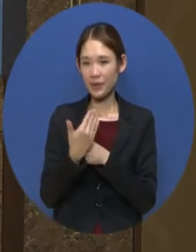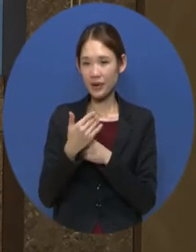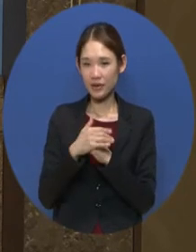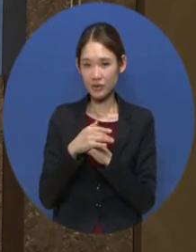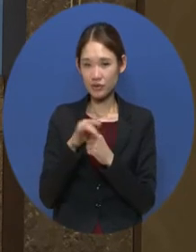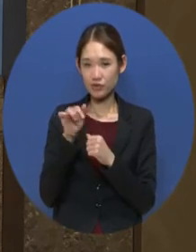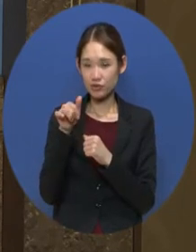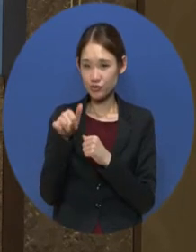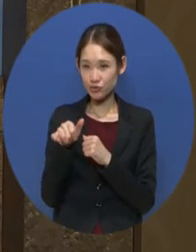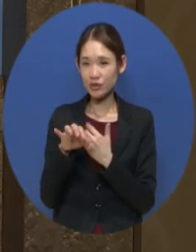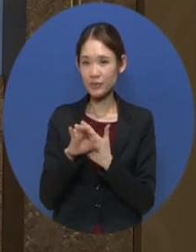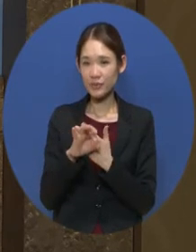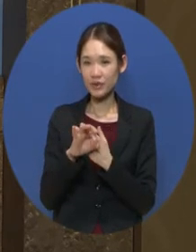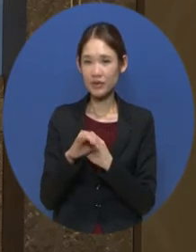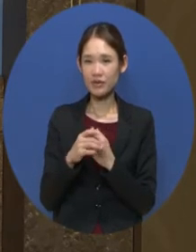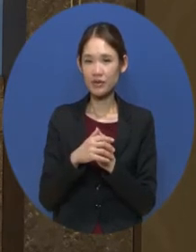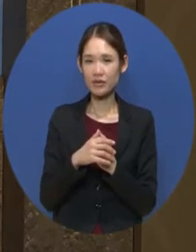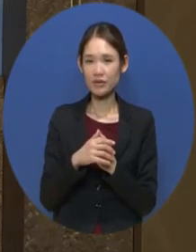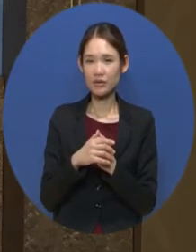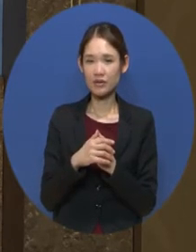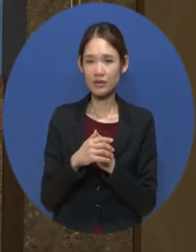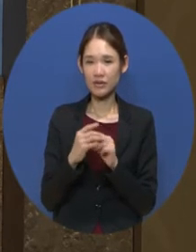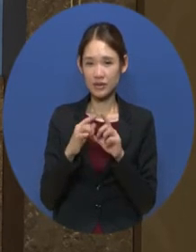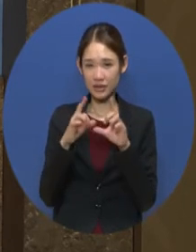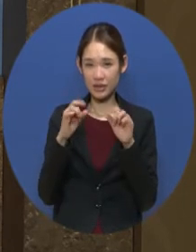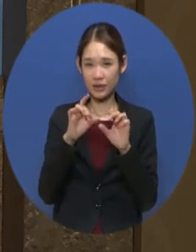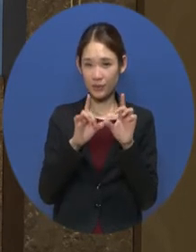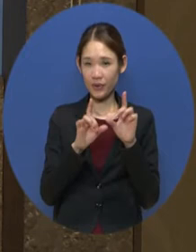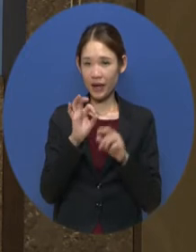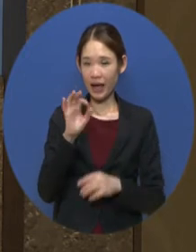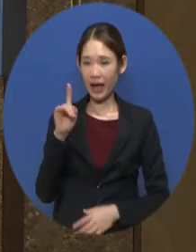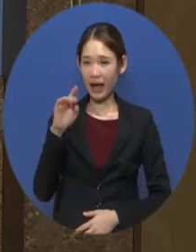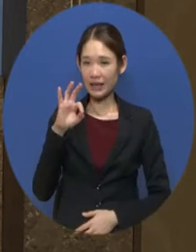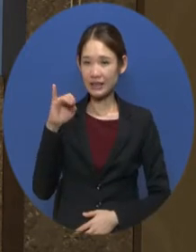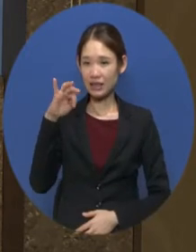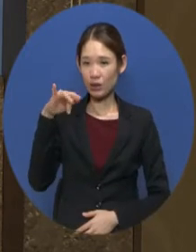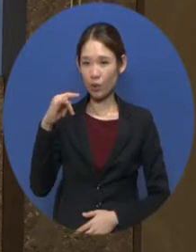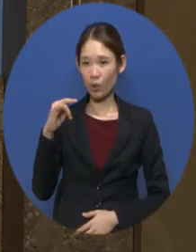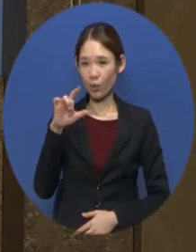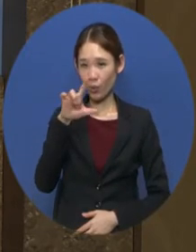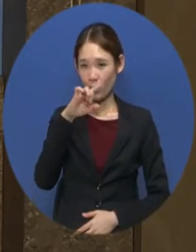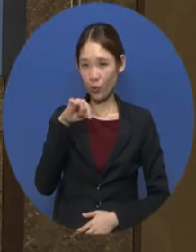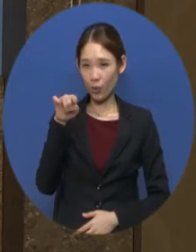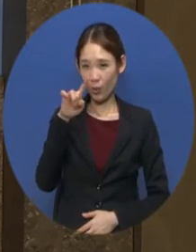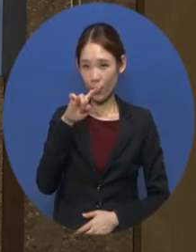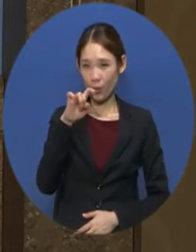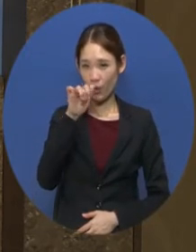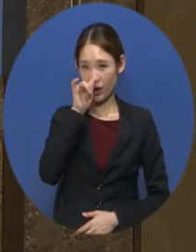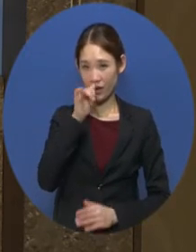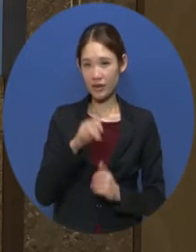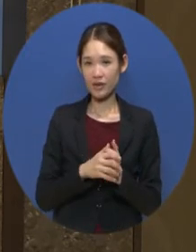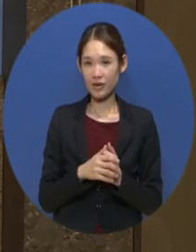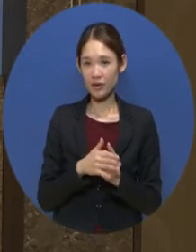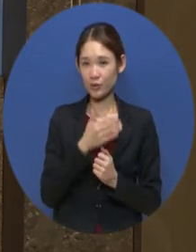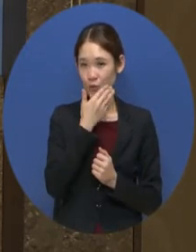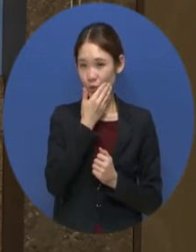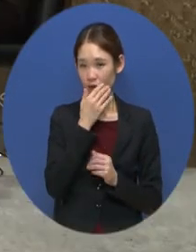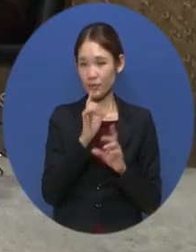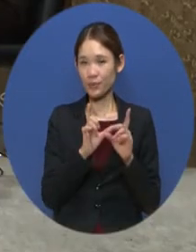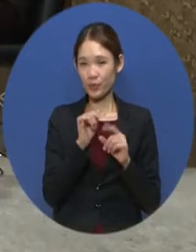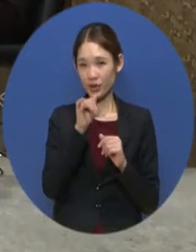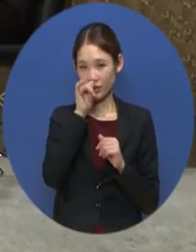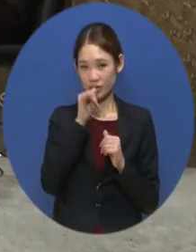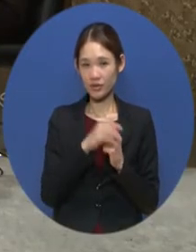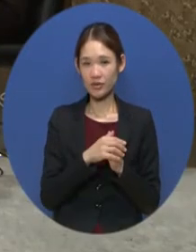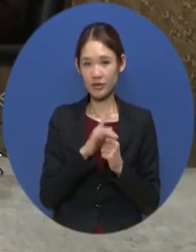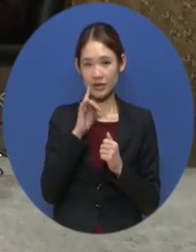그 눌러 주시면은 네. 요런 아이콘이 하나 생겨요. 요렇게 생긴. 예, 아~ 귀엽게 생겼죠? 네. 예.